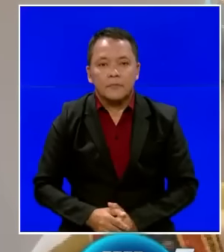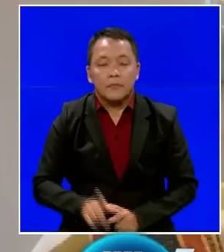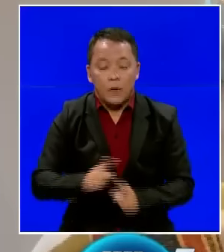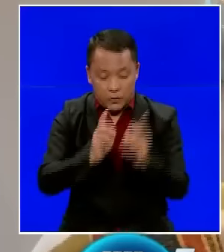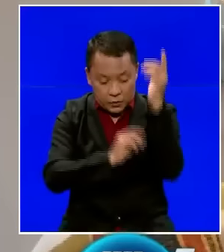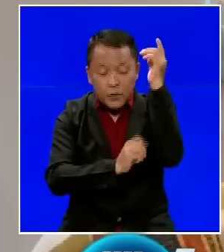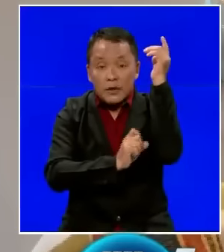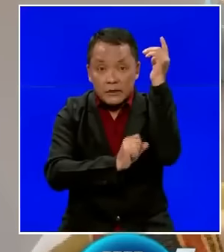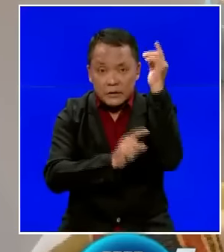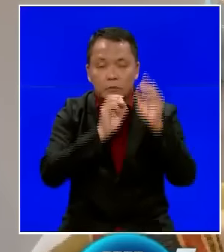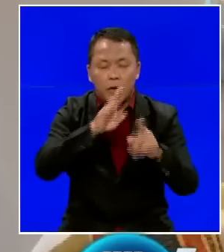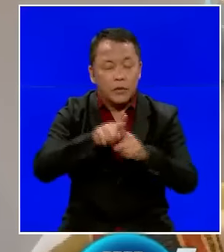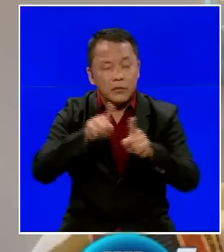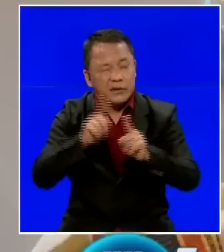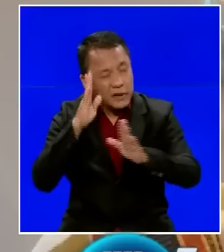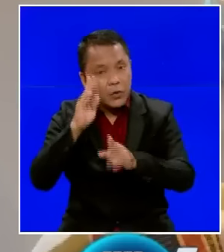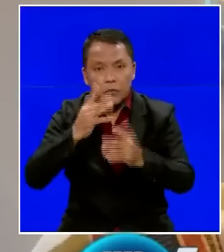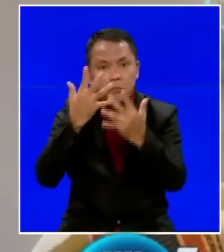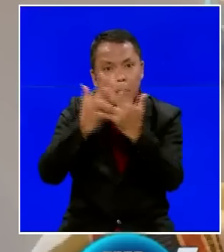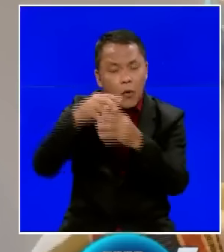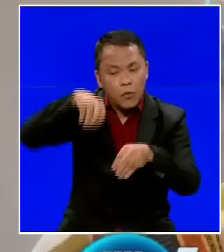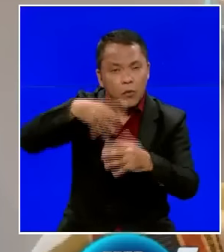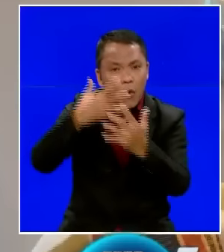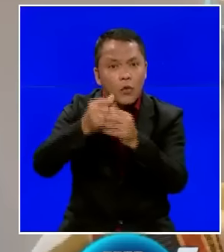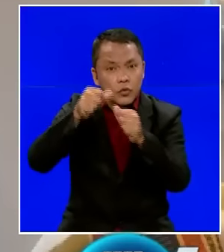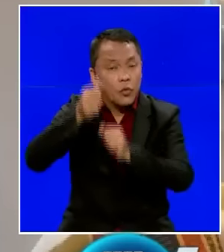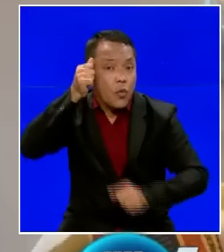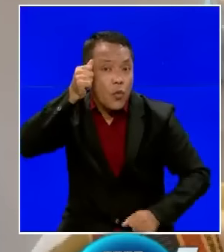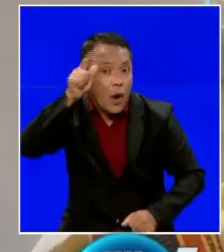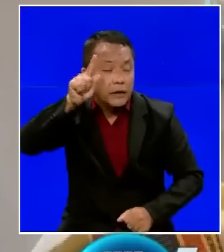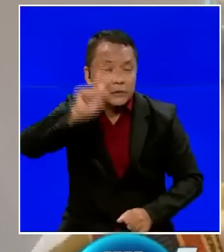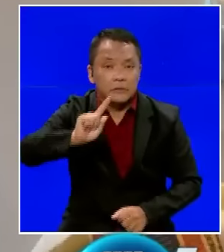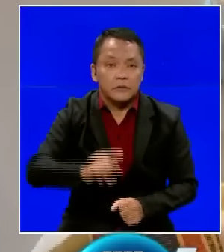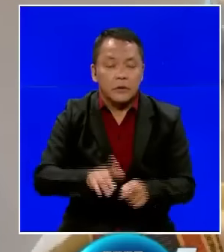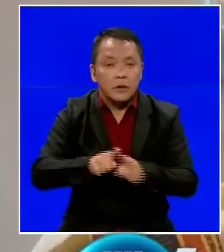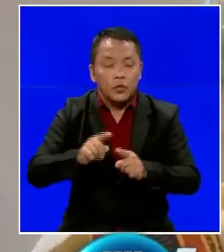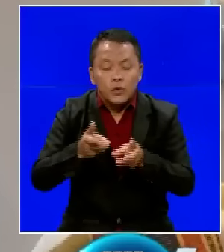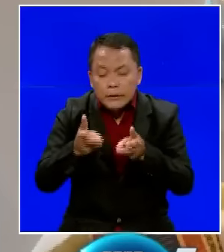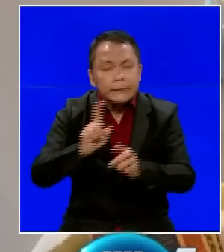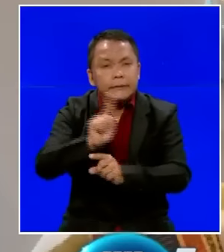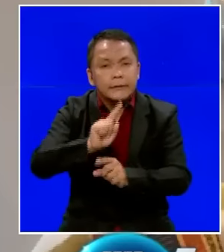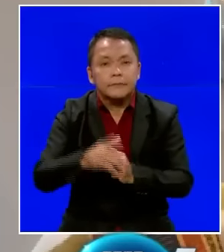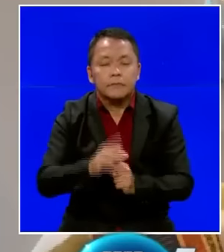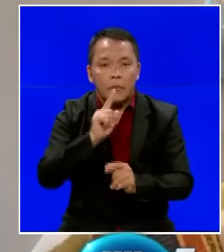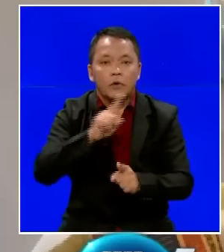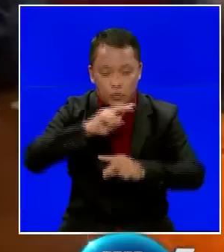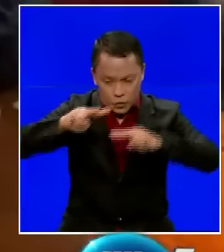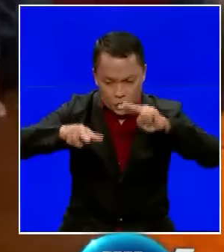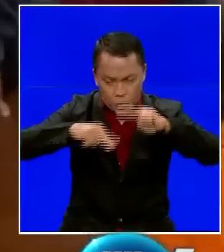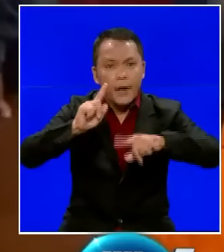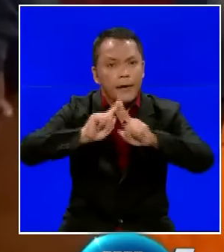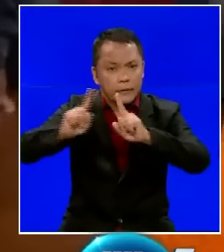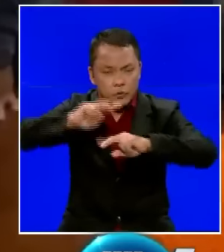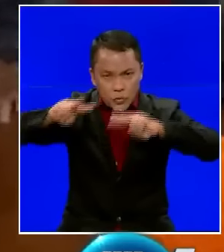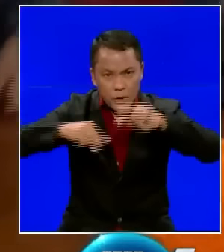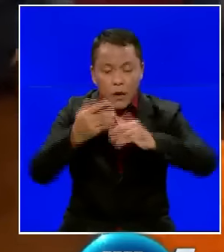ครศรีธรรมราชเนี่ยก็บอกว่าจะแล้วจะไปคุมขังที่ไหนเพราะว่าต้องอยู่คืนหนึ่งเนี่ยนะครับแล้วจะยังไงบ้างเขาก็บอกว่ามันต้องดูหลายด้านด้วยเพราะ